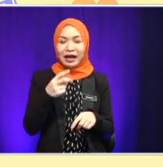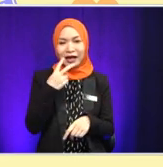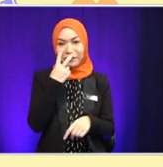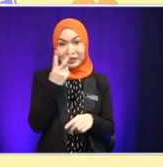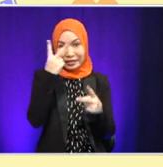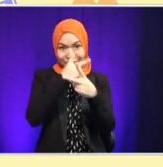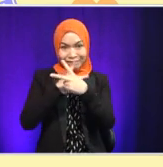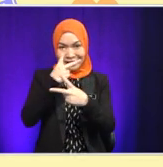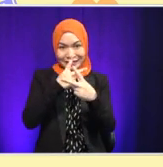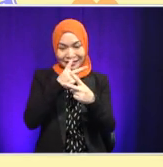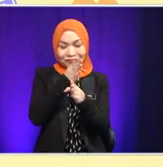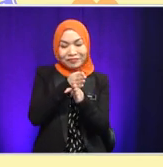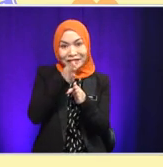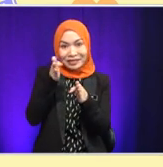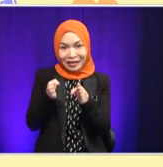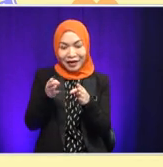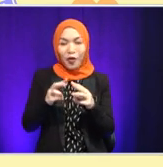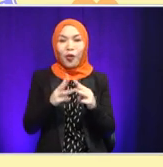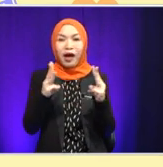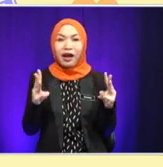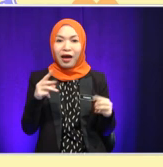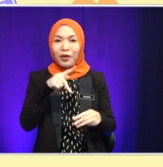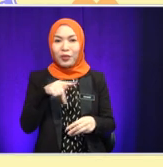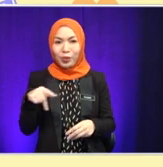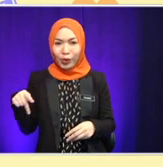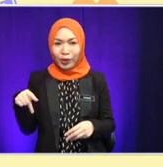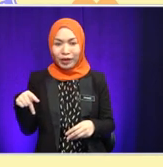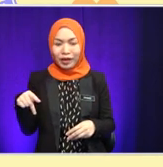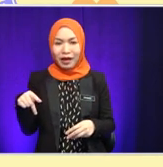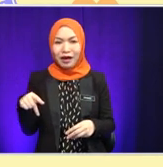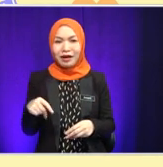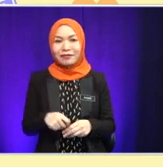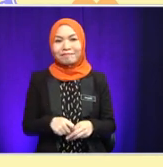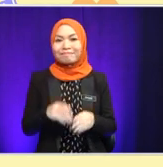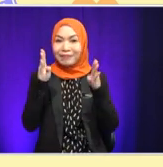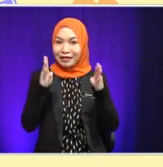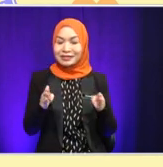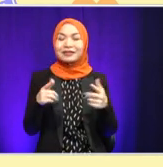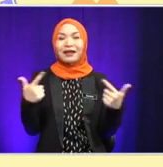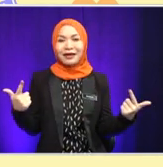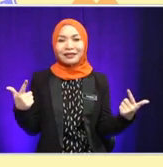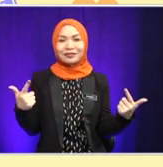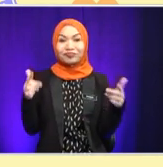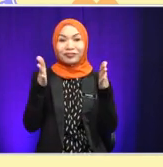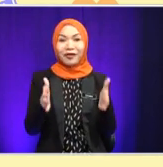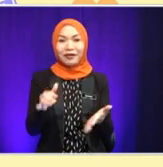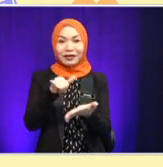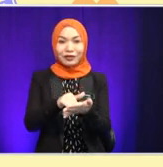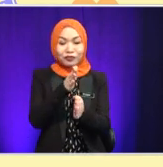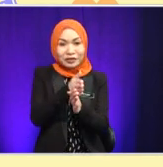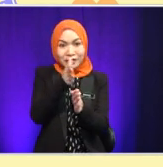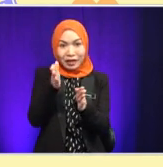tidak dapat juga dapat menggerakkan hubungan kita dan juga dapat mengenali Oke mengenali lebih dekat kita jujuran kita itu dan